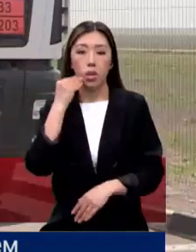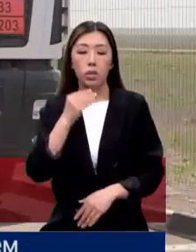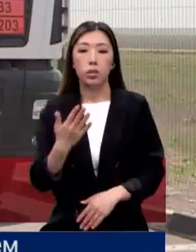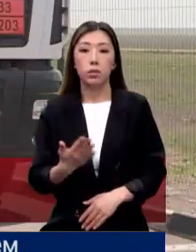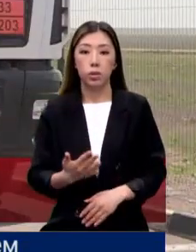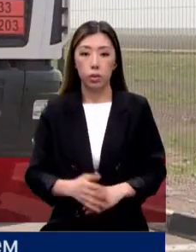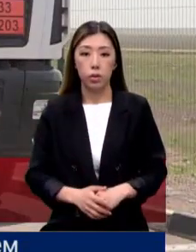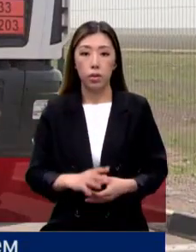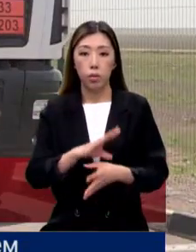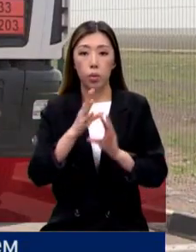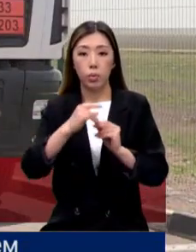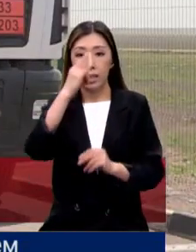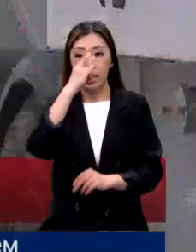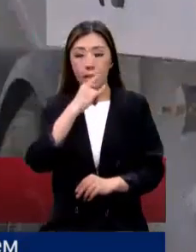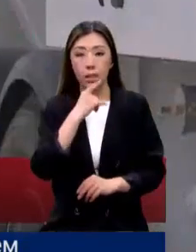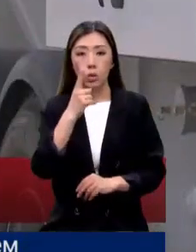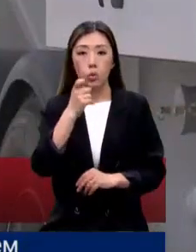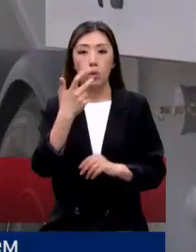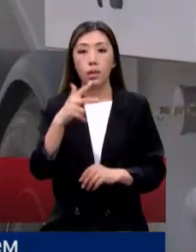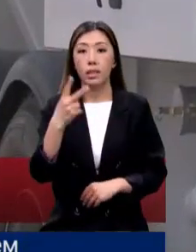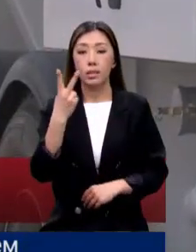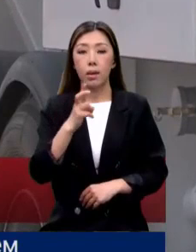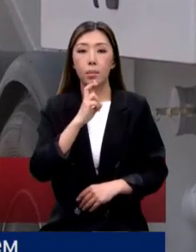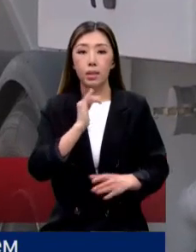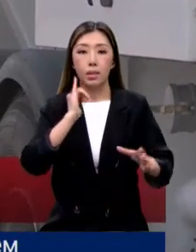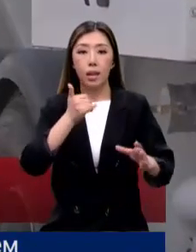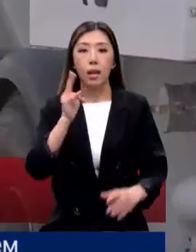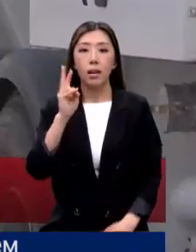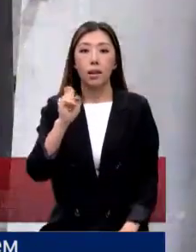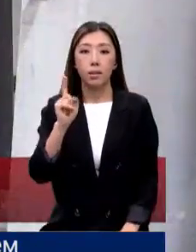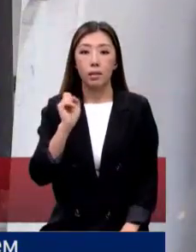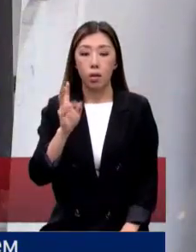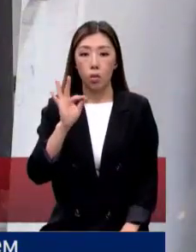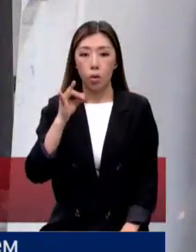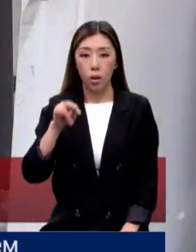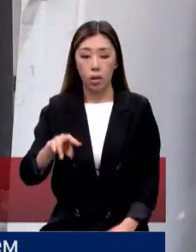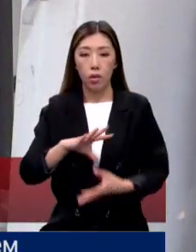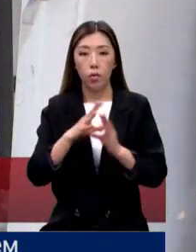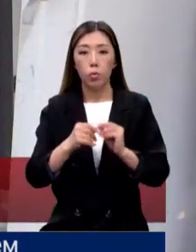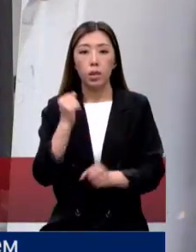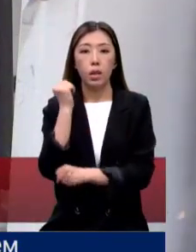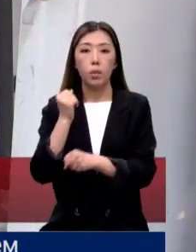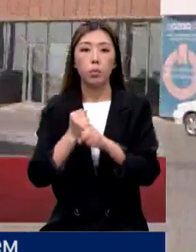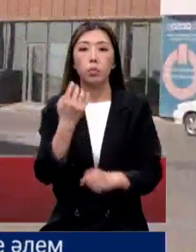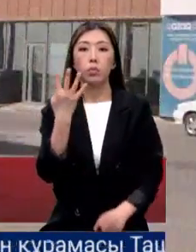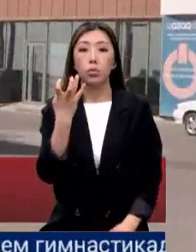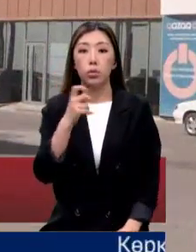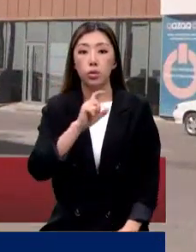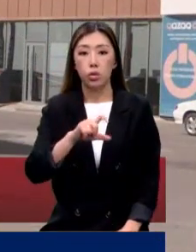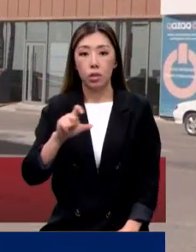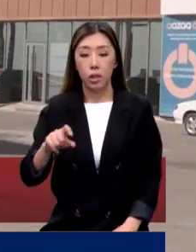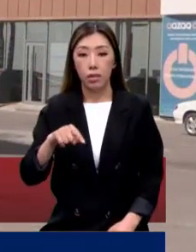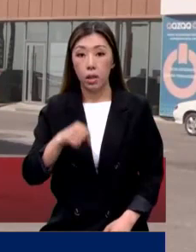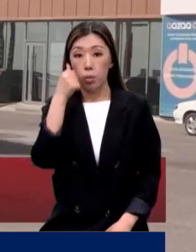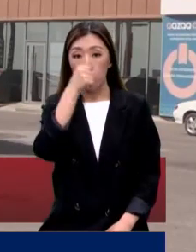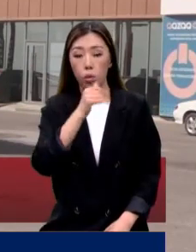топлива. Всего в Казахстане 132 автозаправочные станции «Казакойл». В них уже работают около 4000 человек. В этом году в